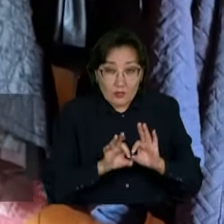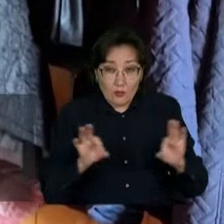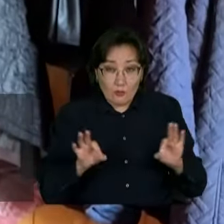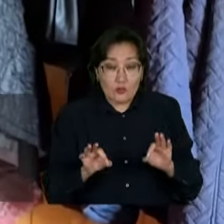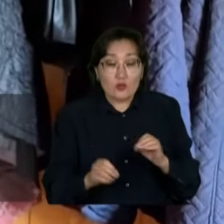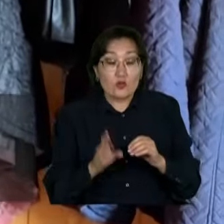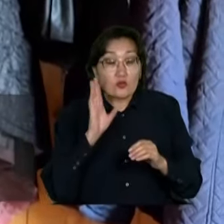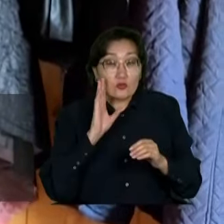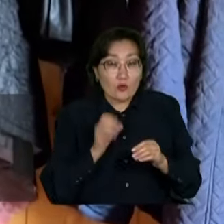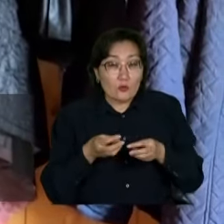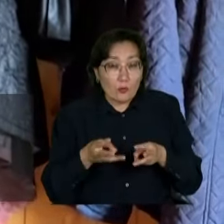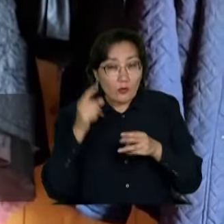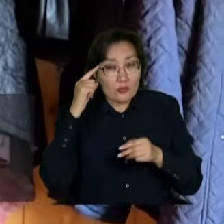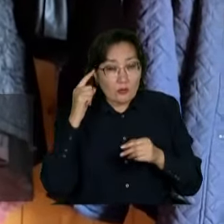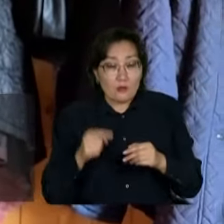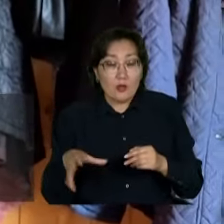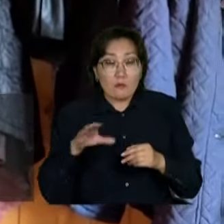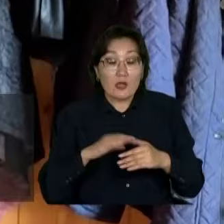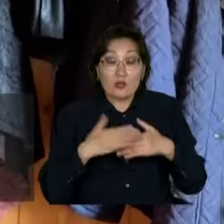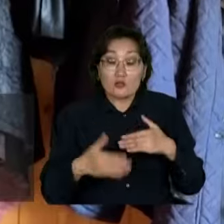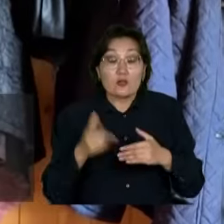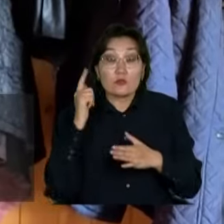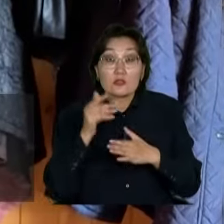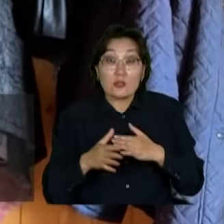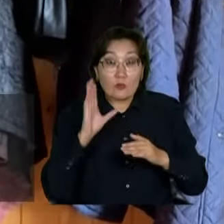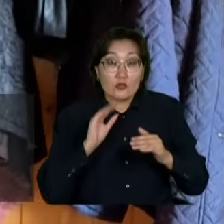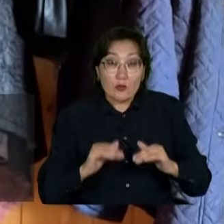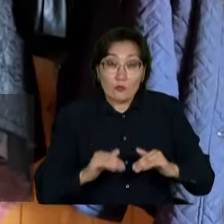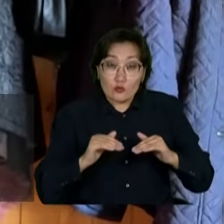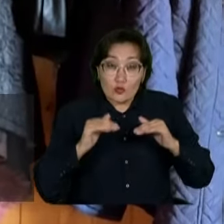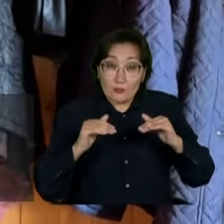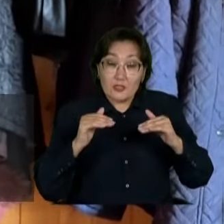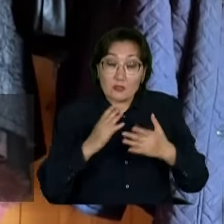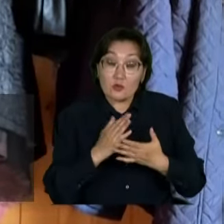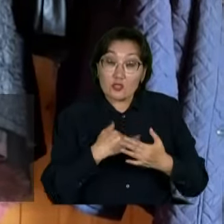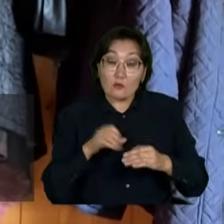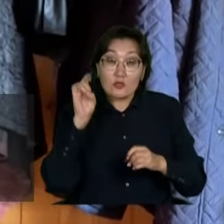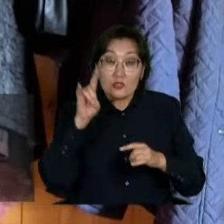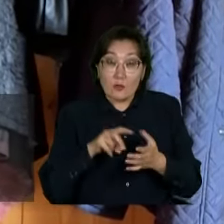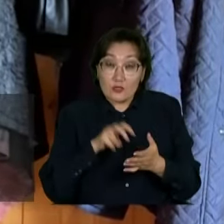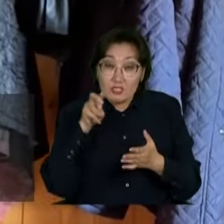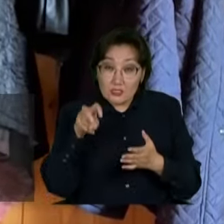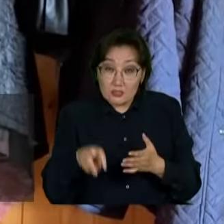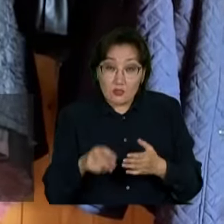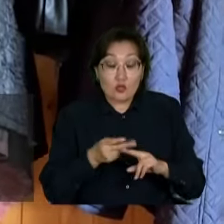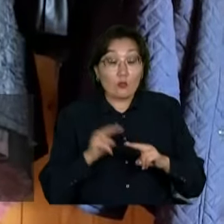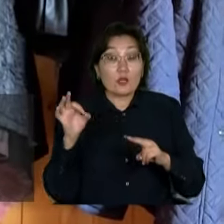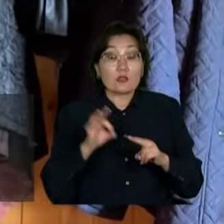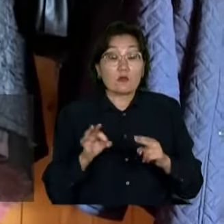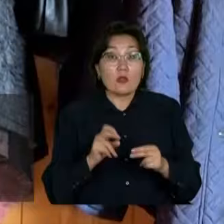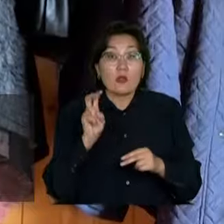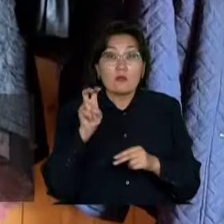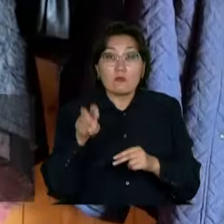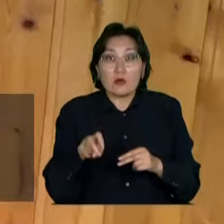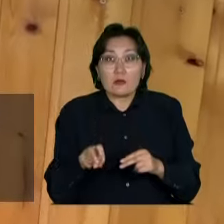деп ойладық. Төменге түстім. Бірақ бәрі кеш екенін түсіндім. Су деңгейі көтеріліп кетіпті. Біз терезеден секіріп шықтық. Сол сәтте баратын жер